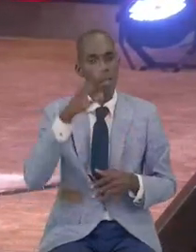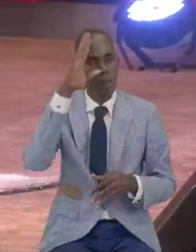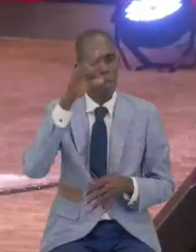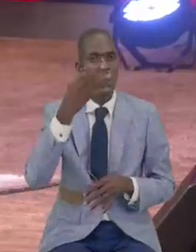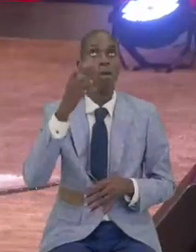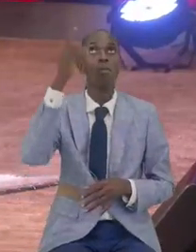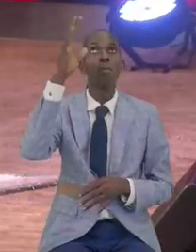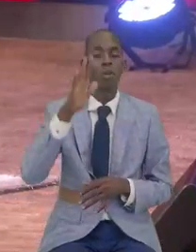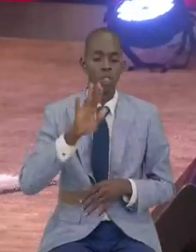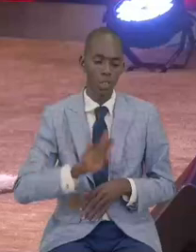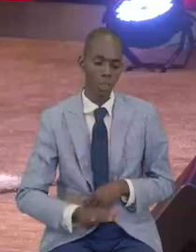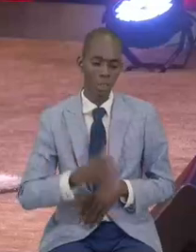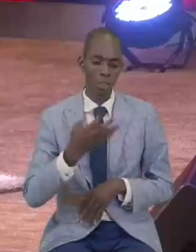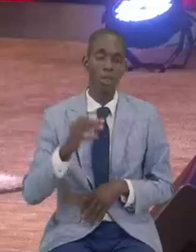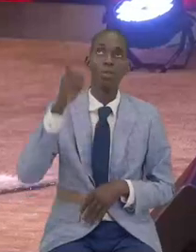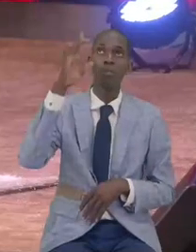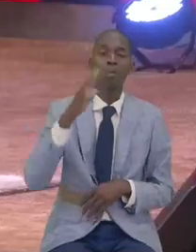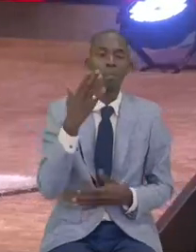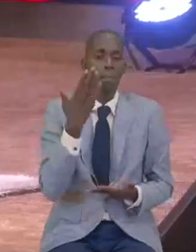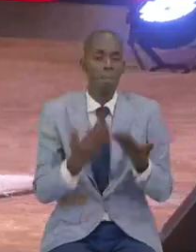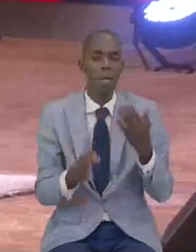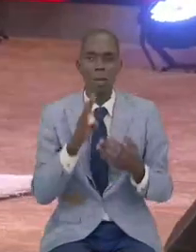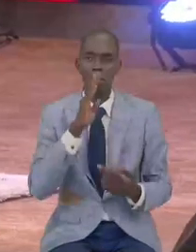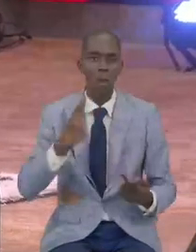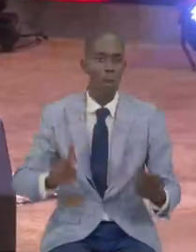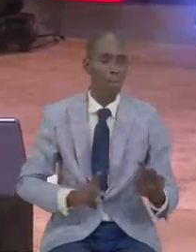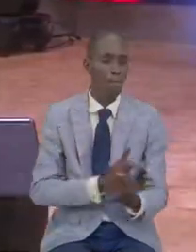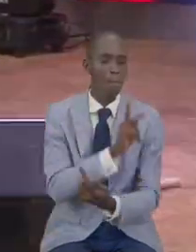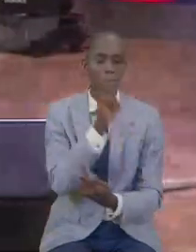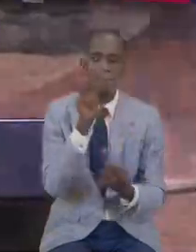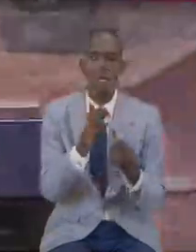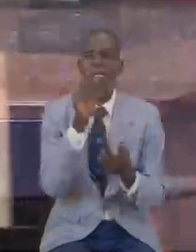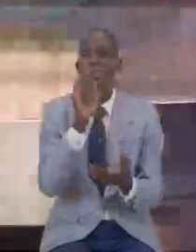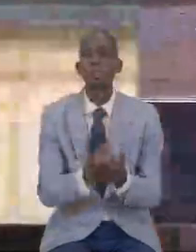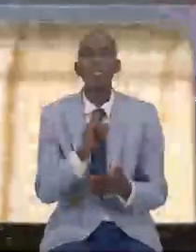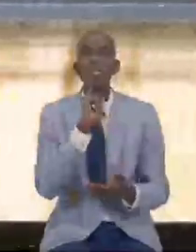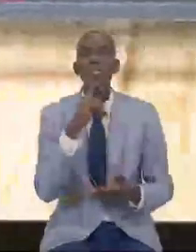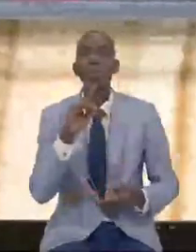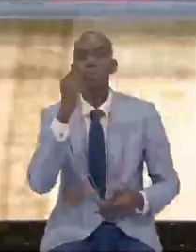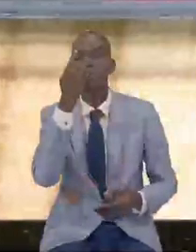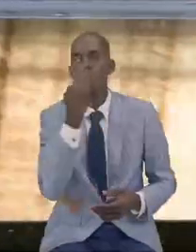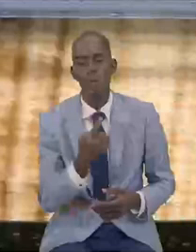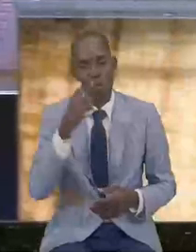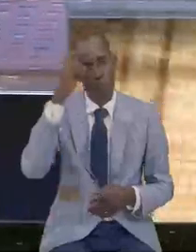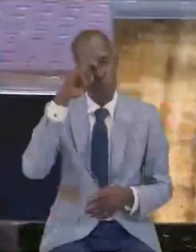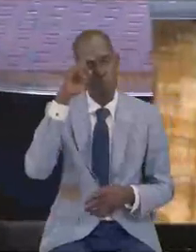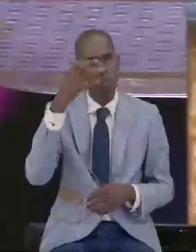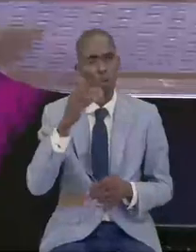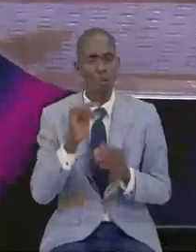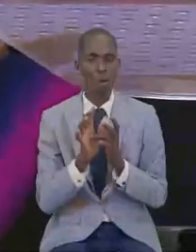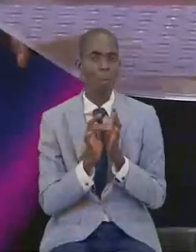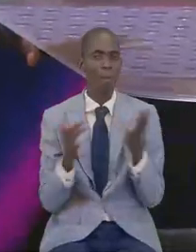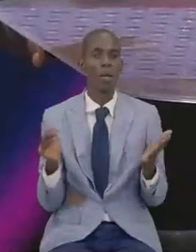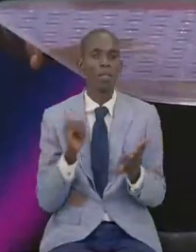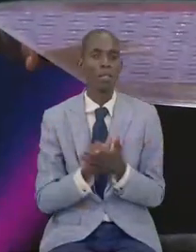Dieu, l'enfant de Dieu, soit accompli. C'est la seule sagesse des Écritures qui